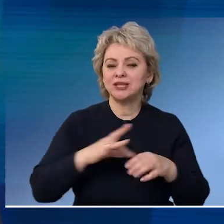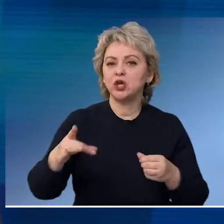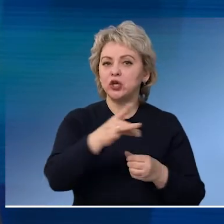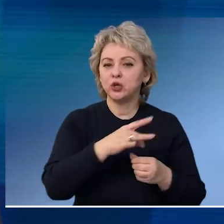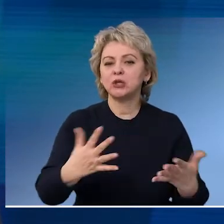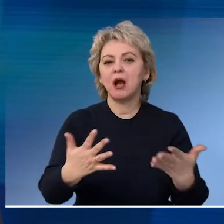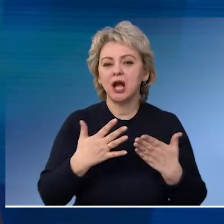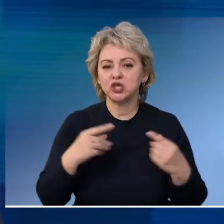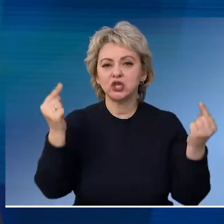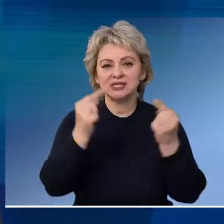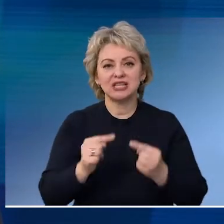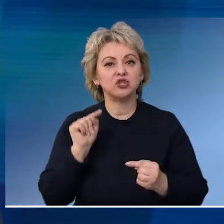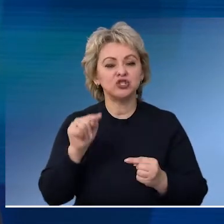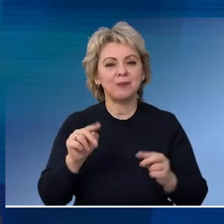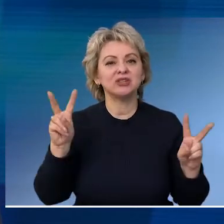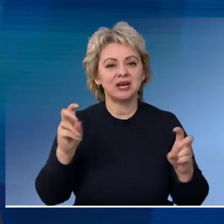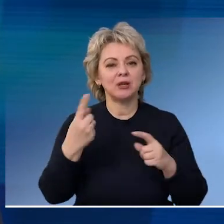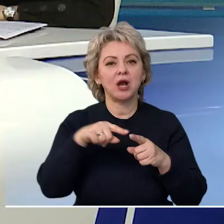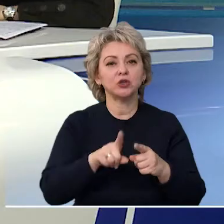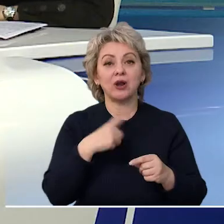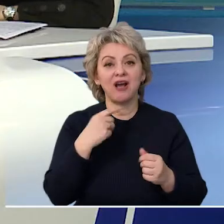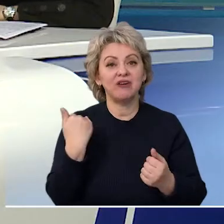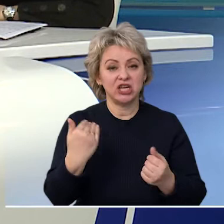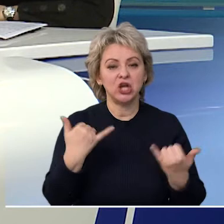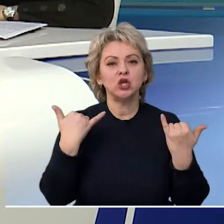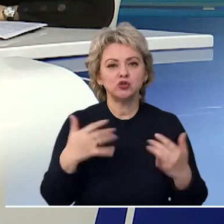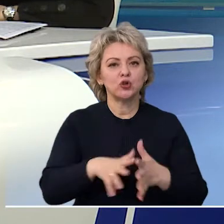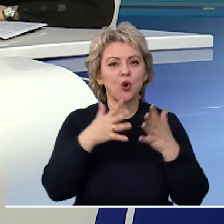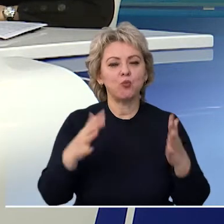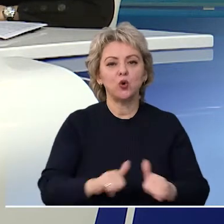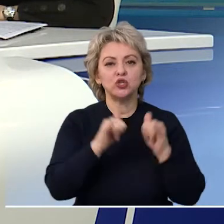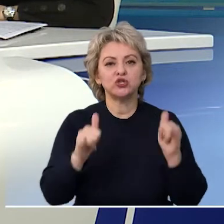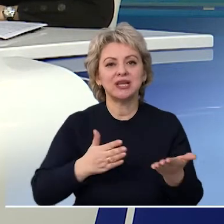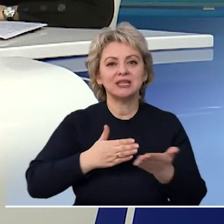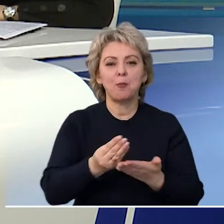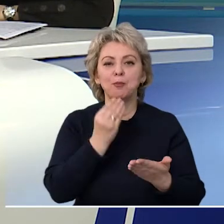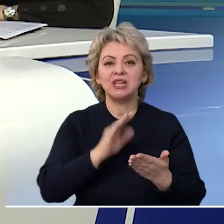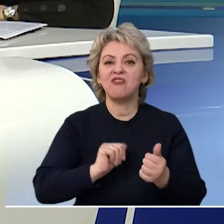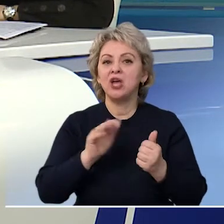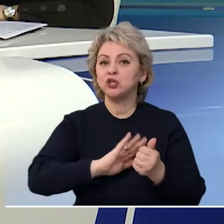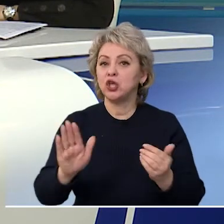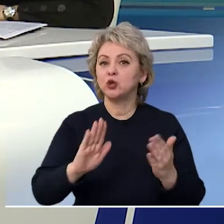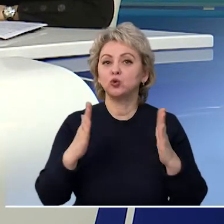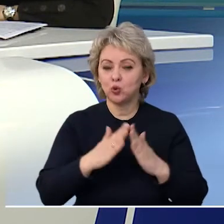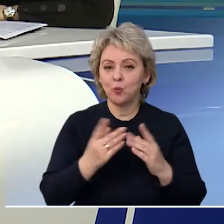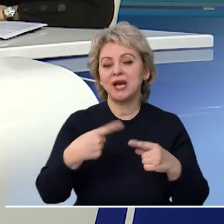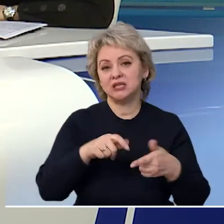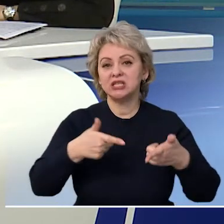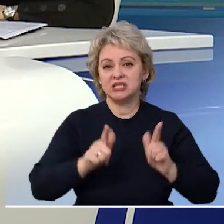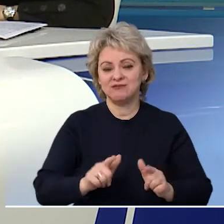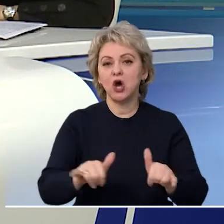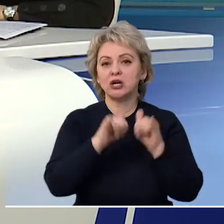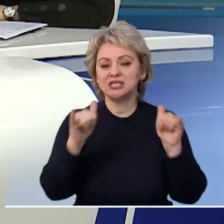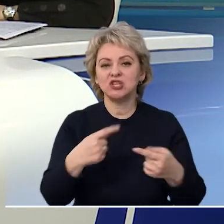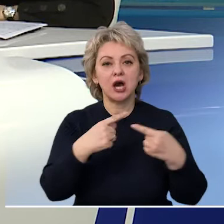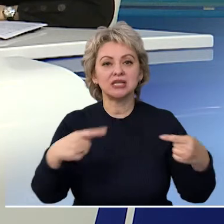региона. И, конечно, соответствовать тем трендам, вот, о которых вы говорили. Да? Сегодня все больше развивается тренд питания вне дома. Угу. И это